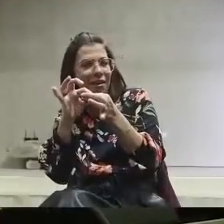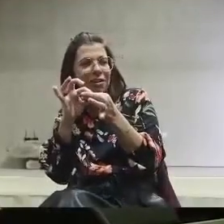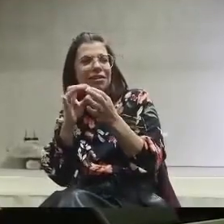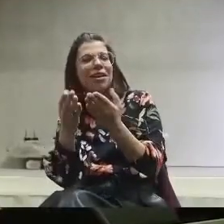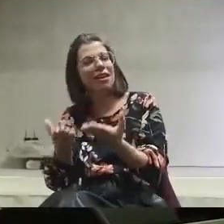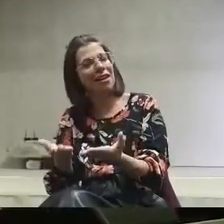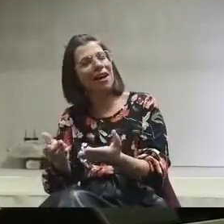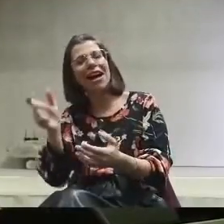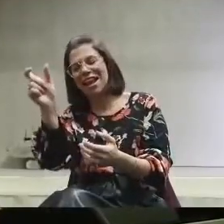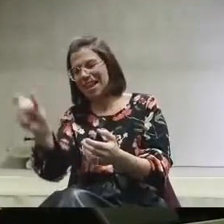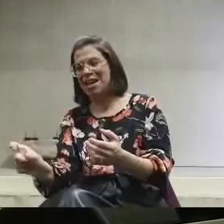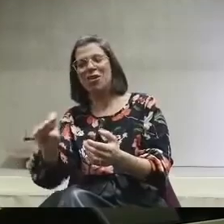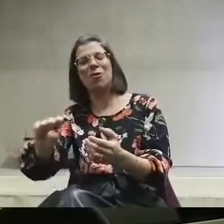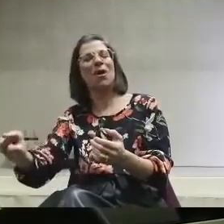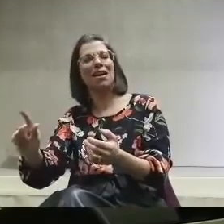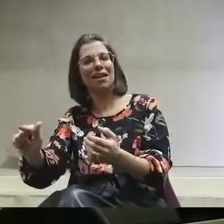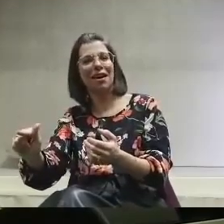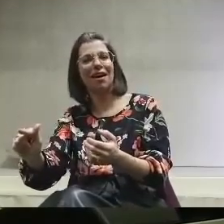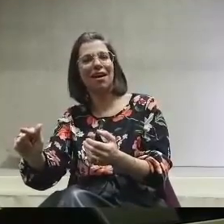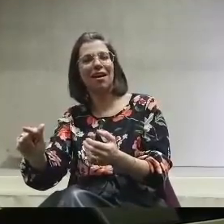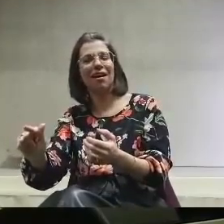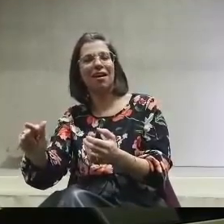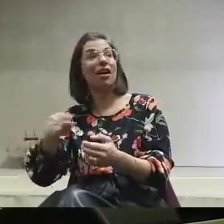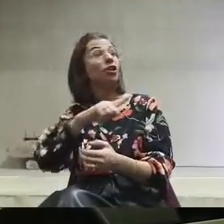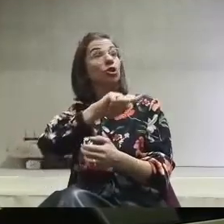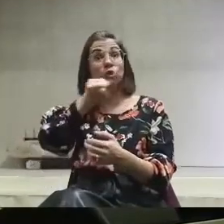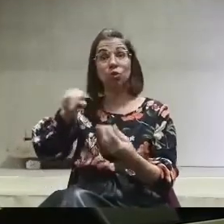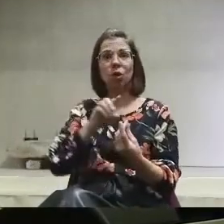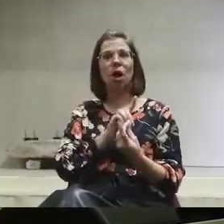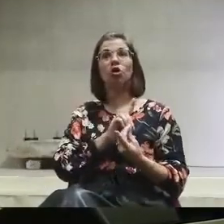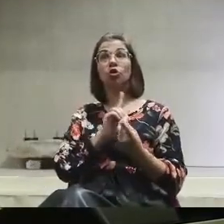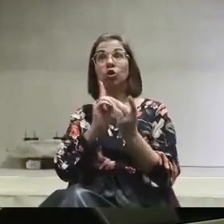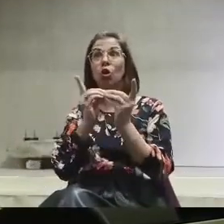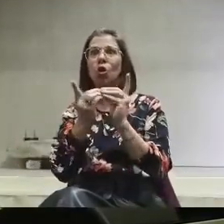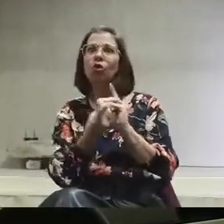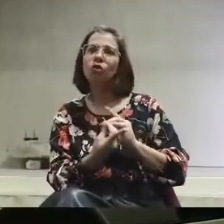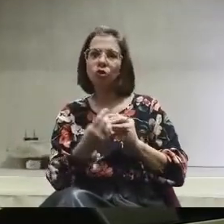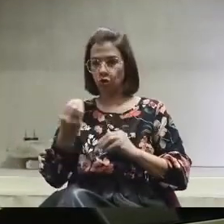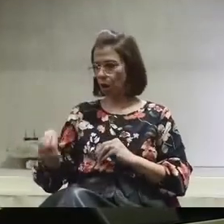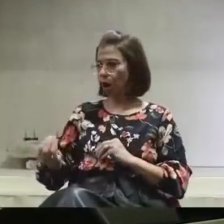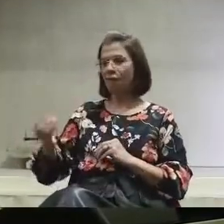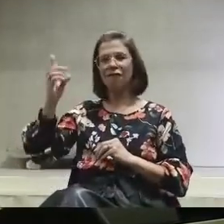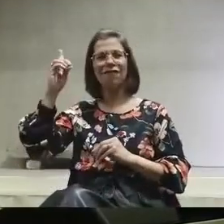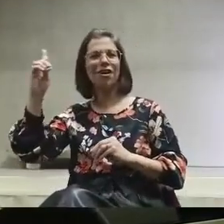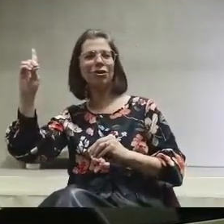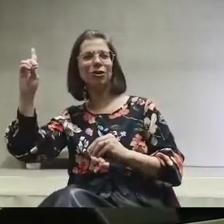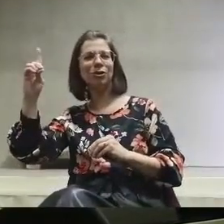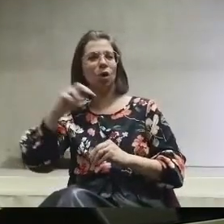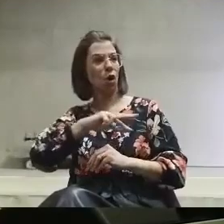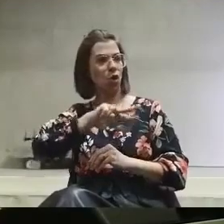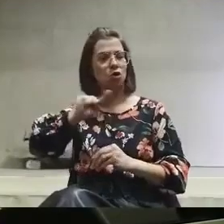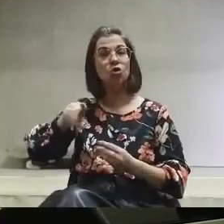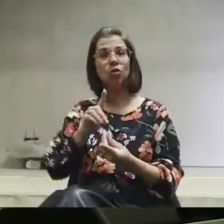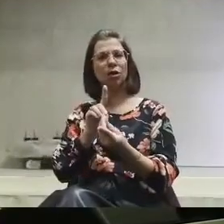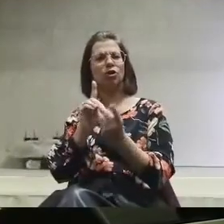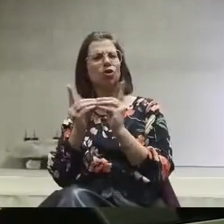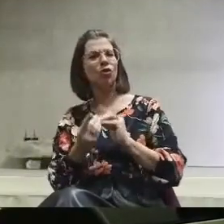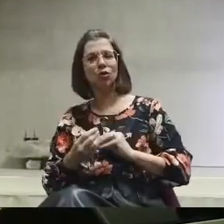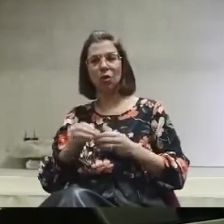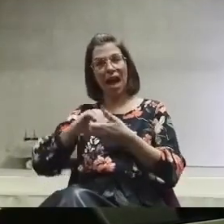nous sommes désormais ses enfants. Nous sommes désormais amis de Dieu. N'est-ce pas